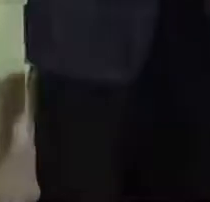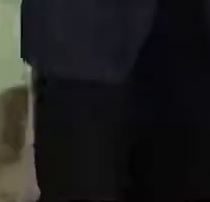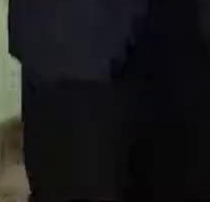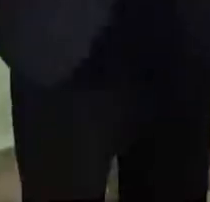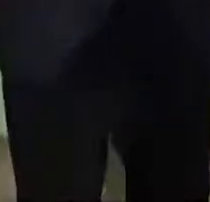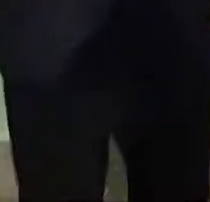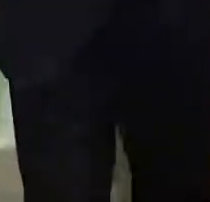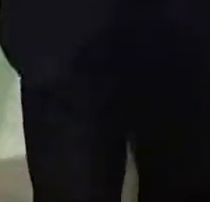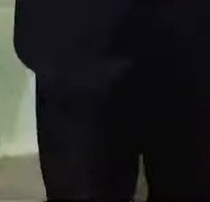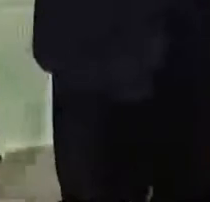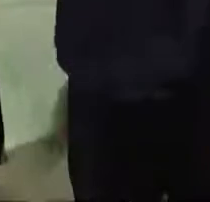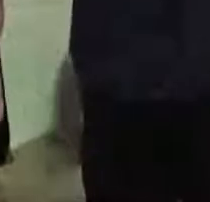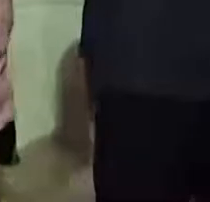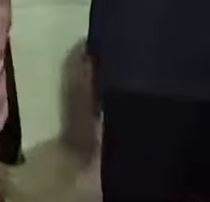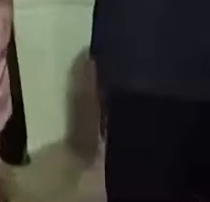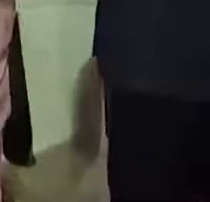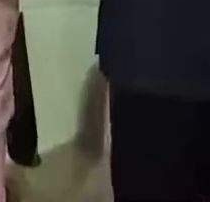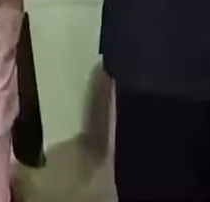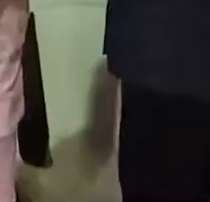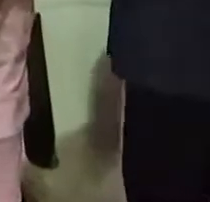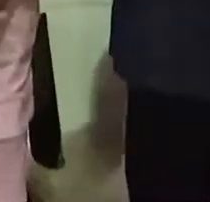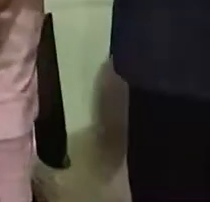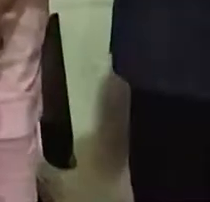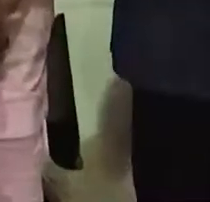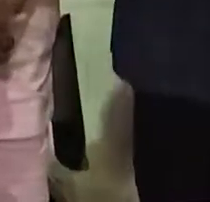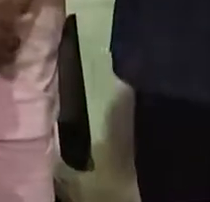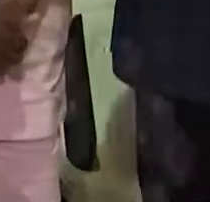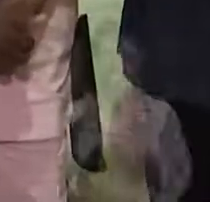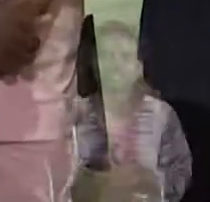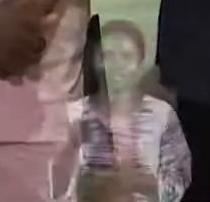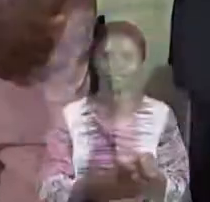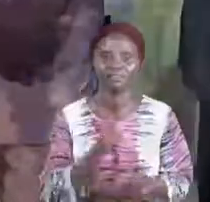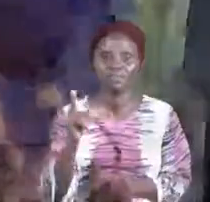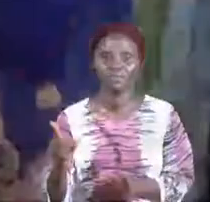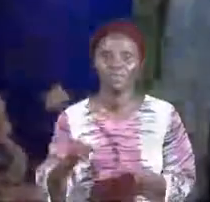Dis, soyez les bienvenus, pasteur. Le Seigneur bénit chacun de nous.